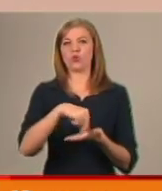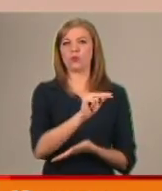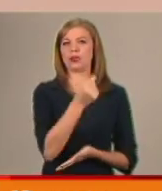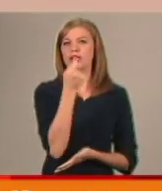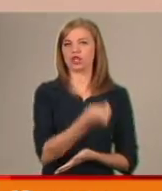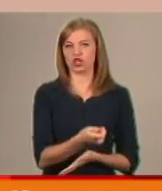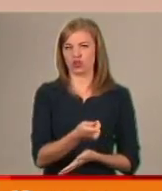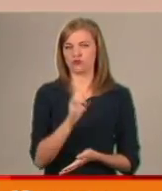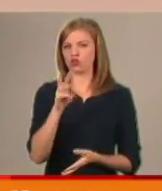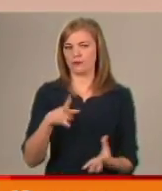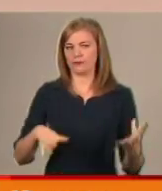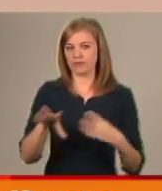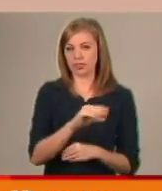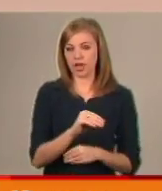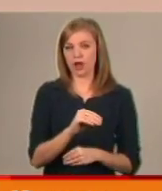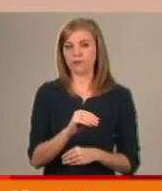дешевше всіх,